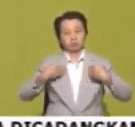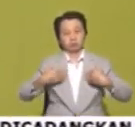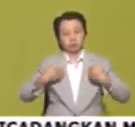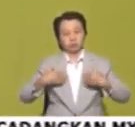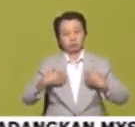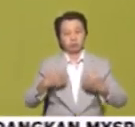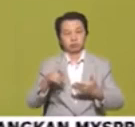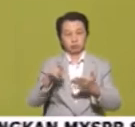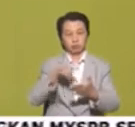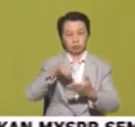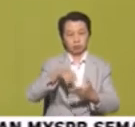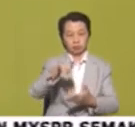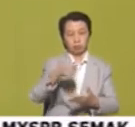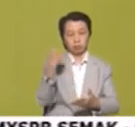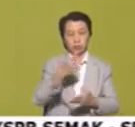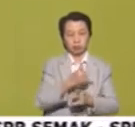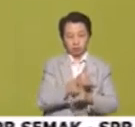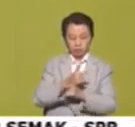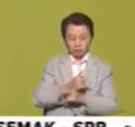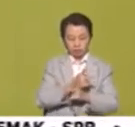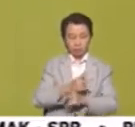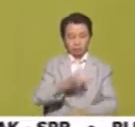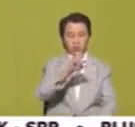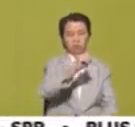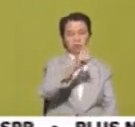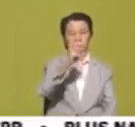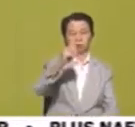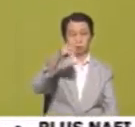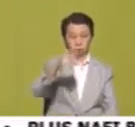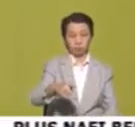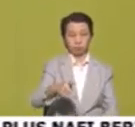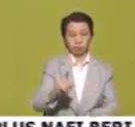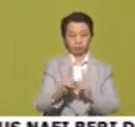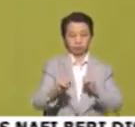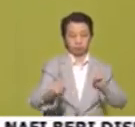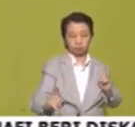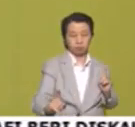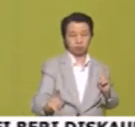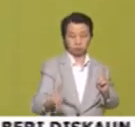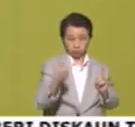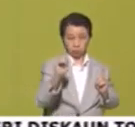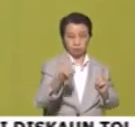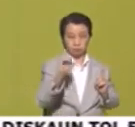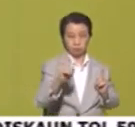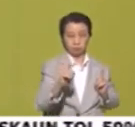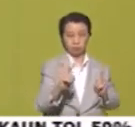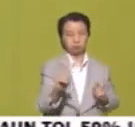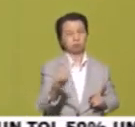kemeriahan itu, pastikan anda sentiasa menjaga SOP, sentiasa menjaga penjarakan dan juga memakai pelitup muka walau di mana sahaja anda berada.